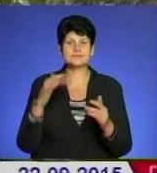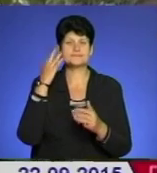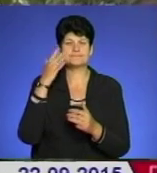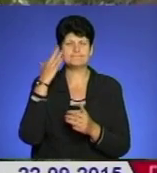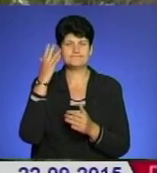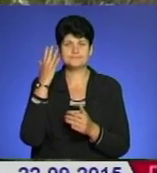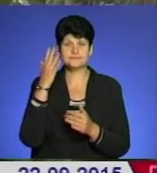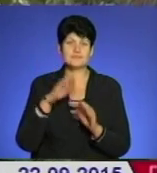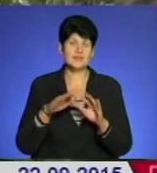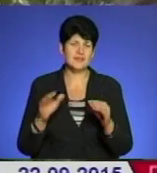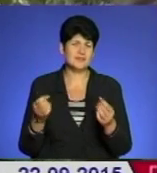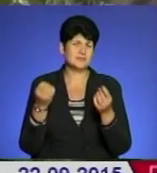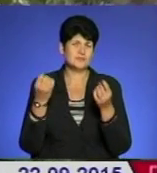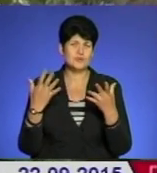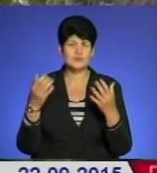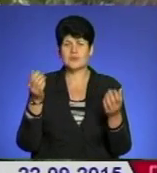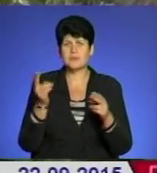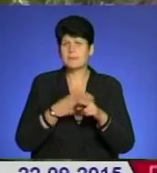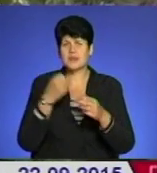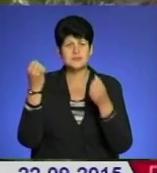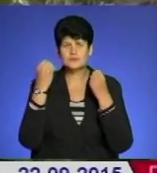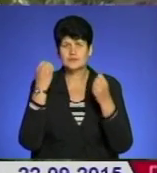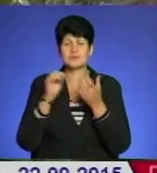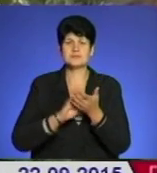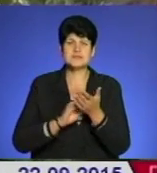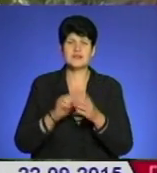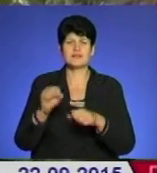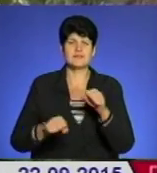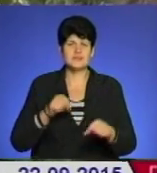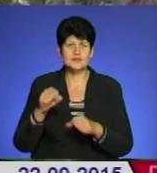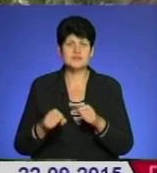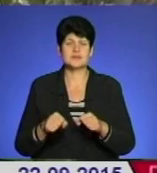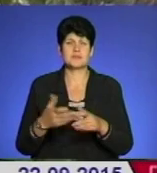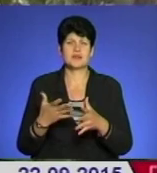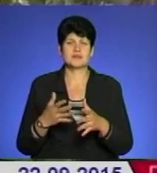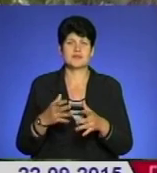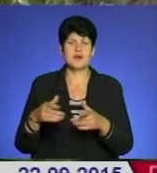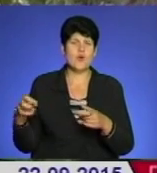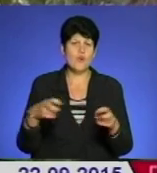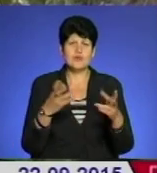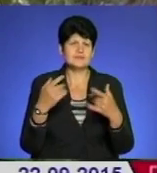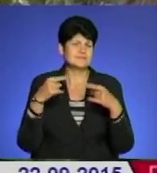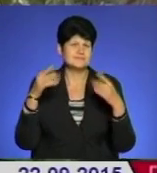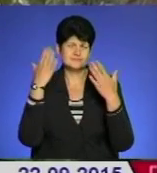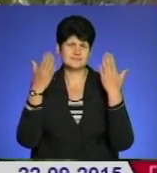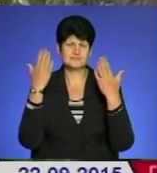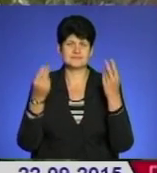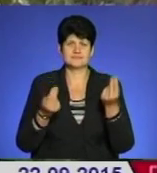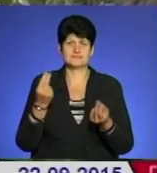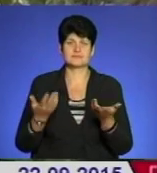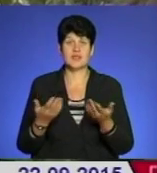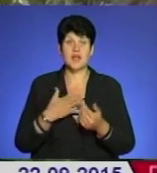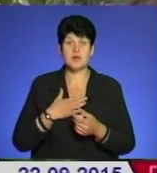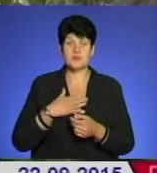мрію. Звичайно, діти вони безтурботні, вони писали ролики, велосипед на літо, різні розваги. А